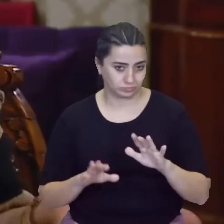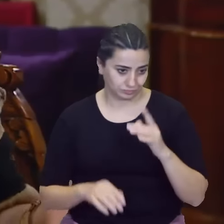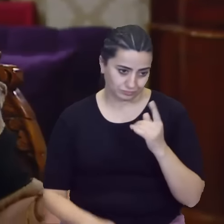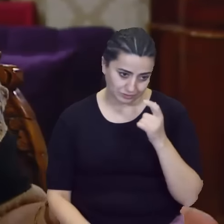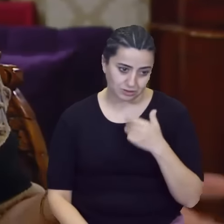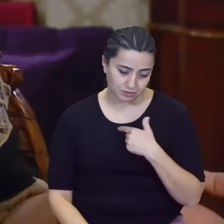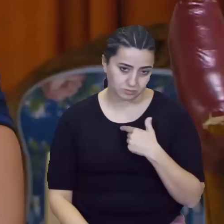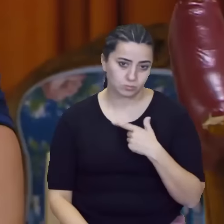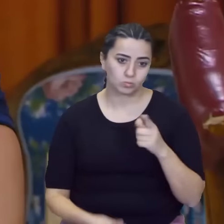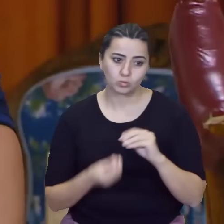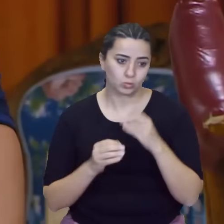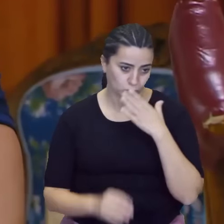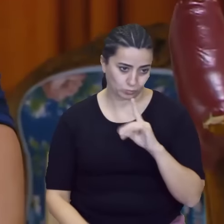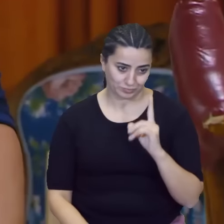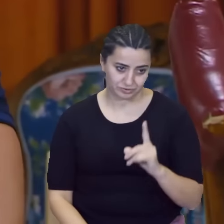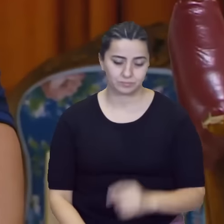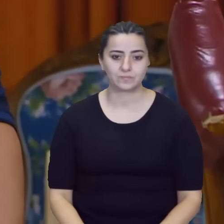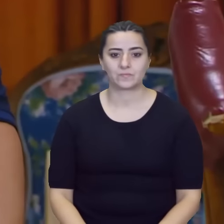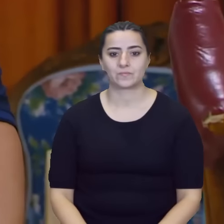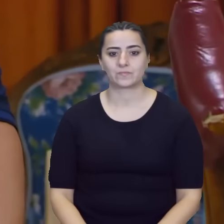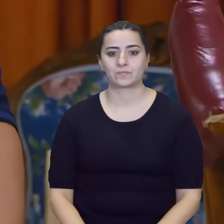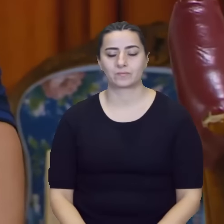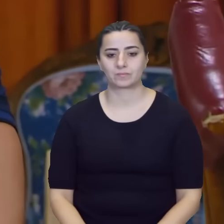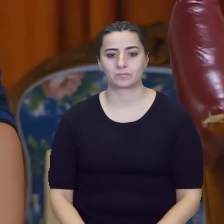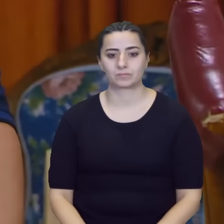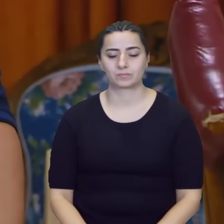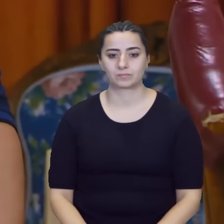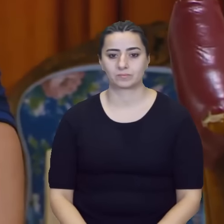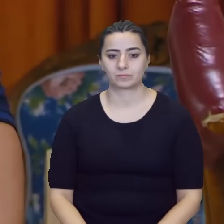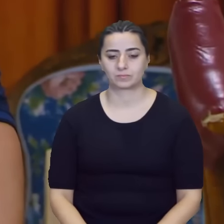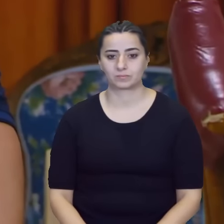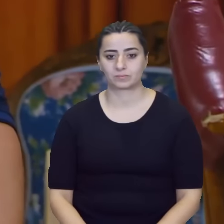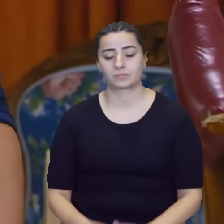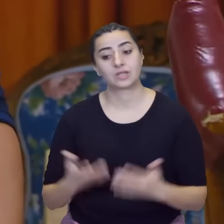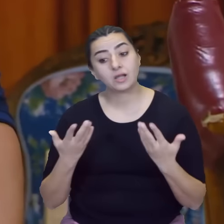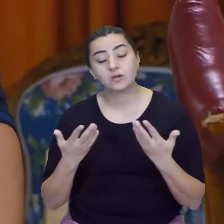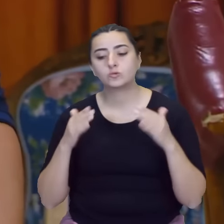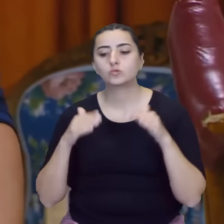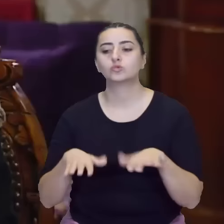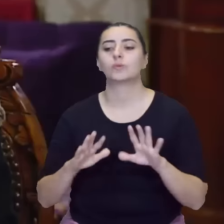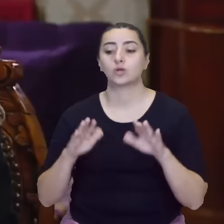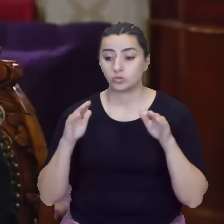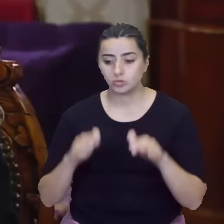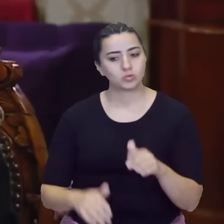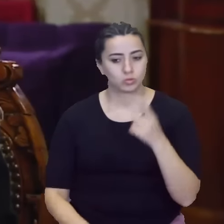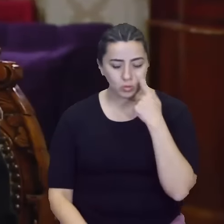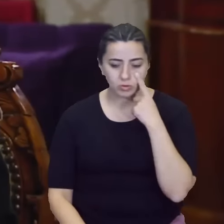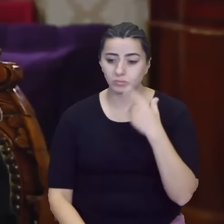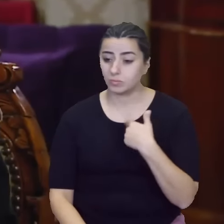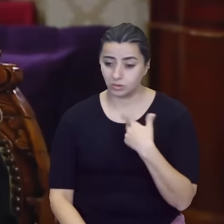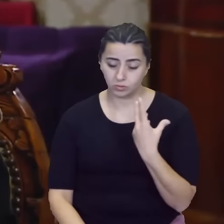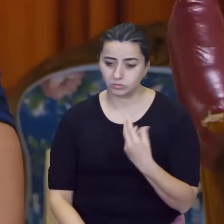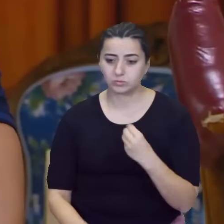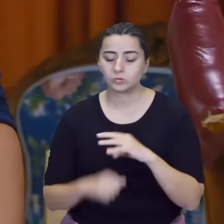sakatlanmıyorum. Dolayısıyla öyle bir durum yok yani. Ah işte insanoğlu düşmeye görsün. Ama ben